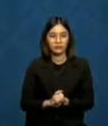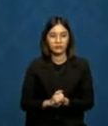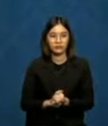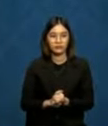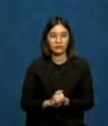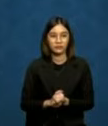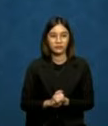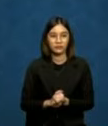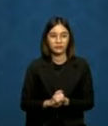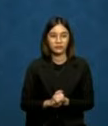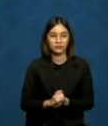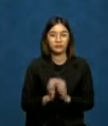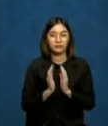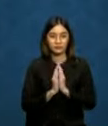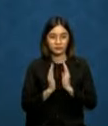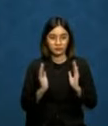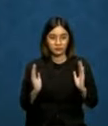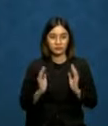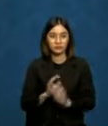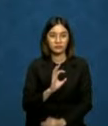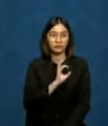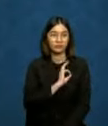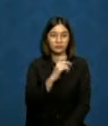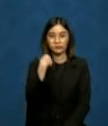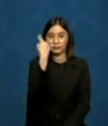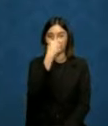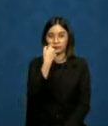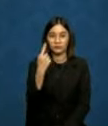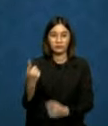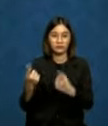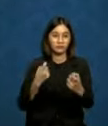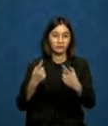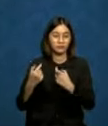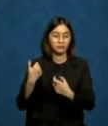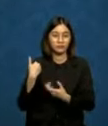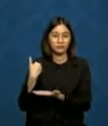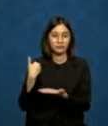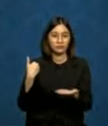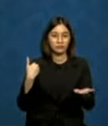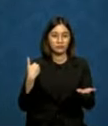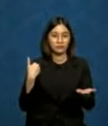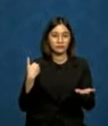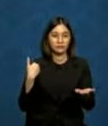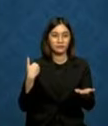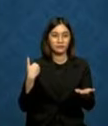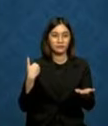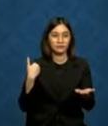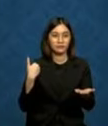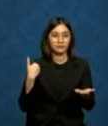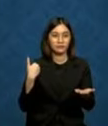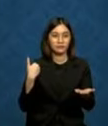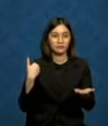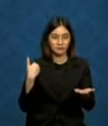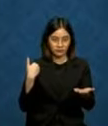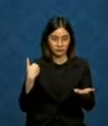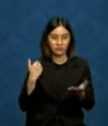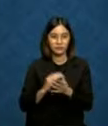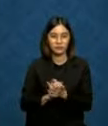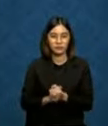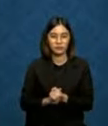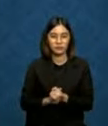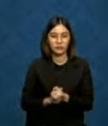ค่ะครับขอบพระคุณครับสมาชิกท่านใดมีประเด็นซักถามเพิ่มเติมมครับครับเชิญท่าน